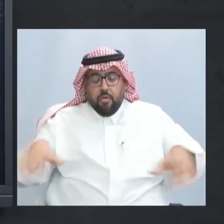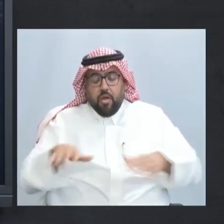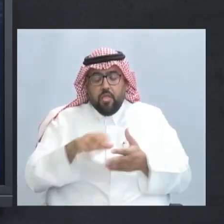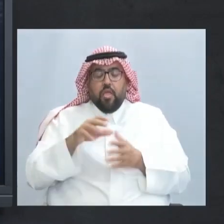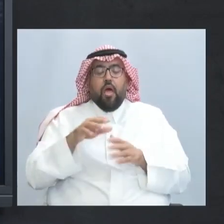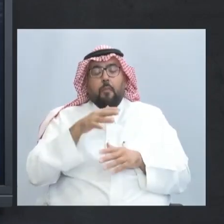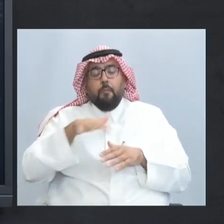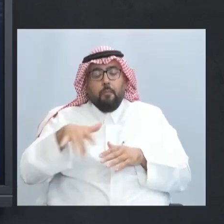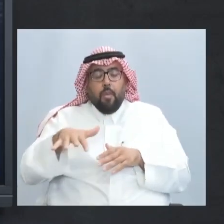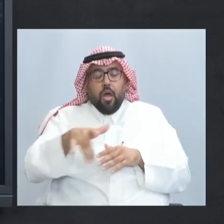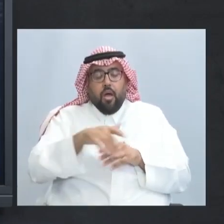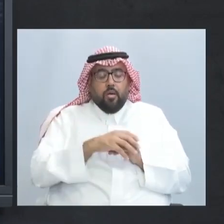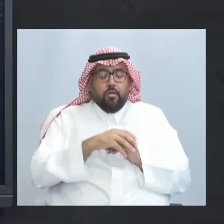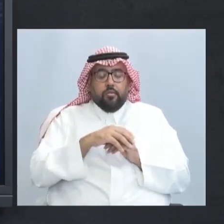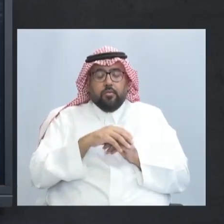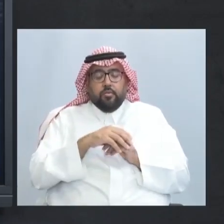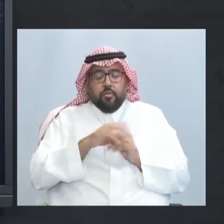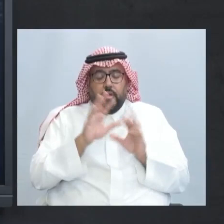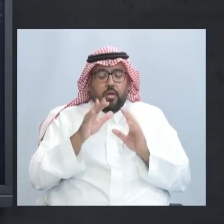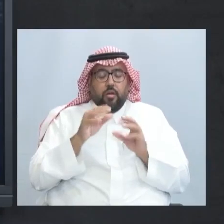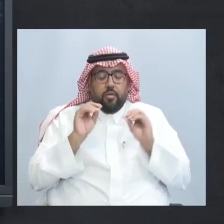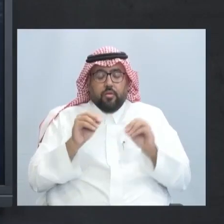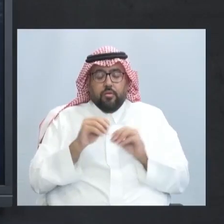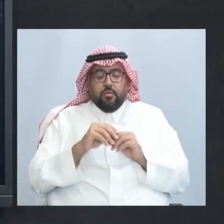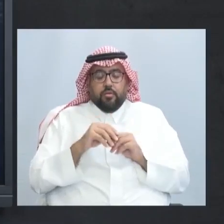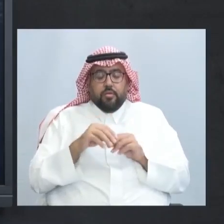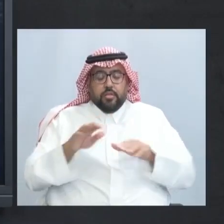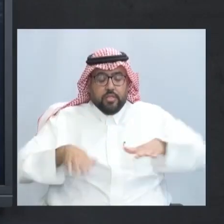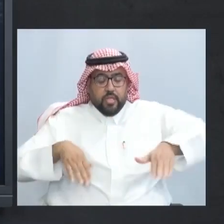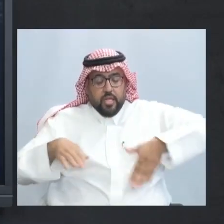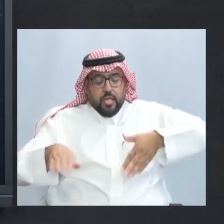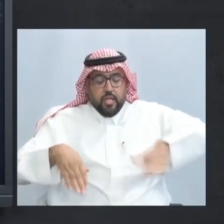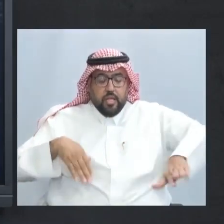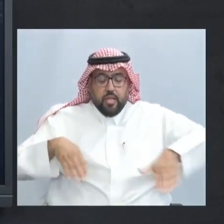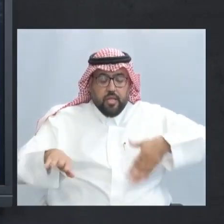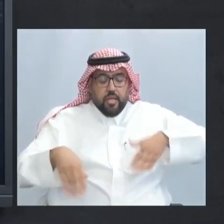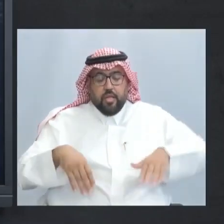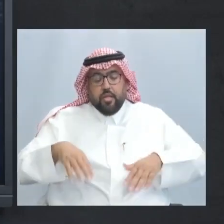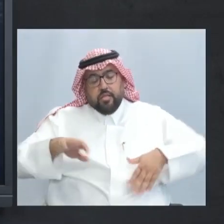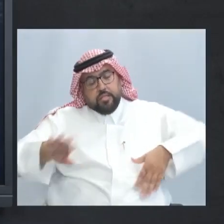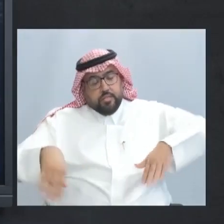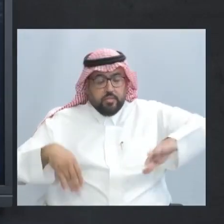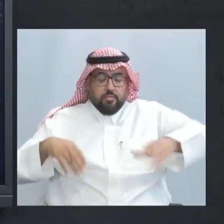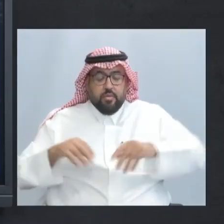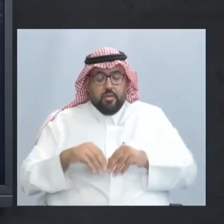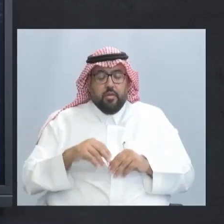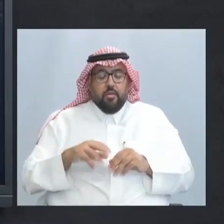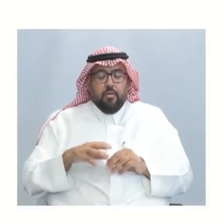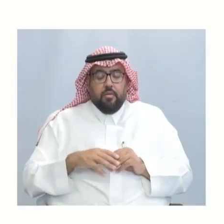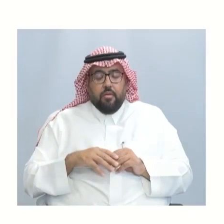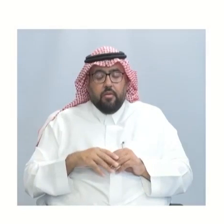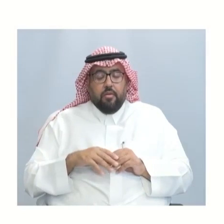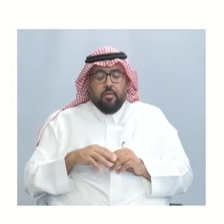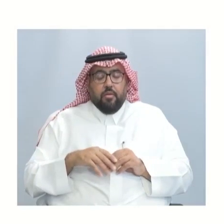المائيه وتكيفت اطرافها الاماميه على شكل زعانف تستخدم لعمليه السباحه كذلك الثديات او